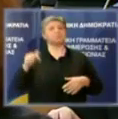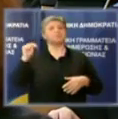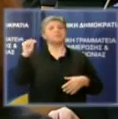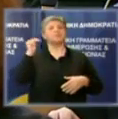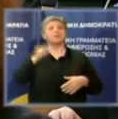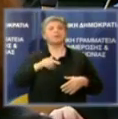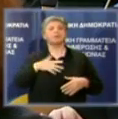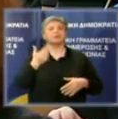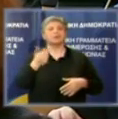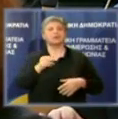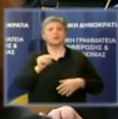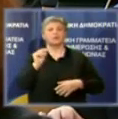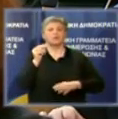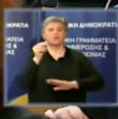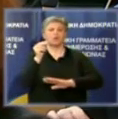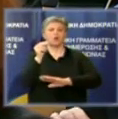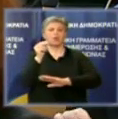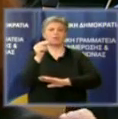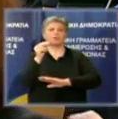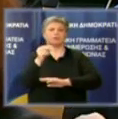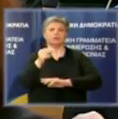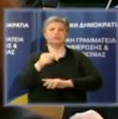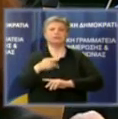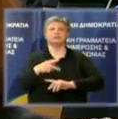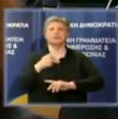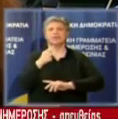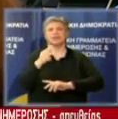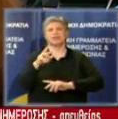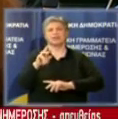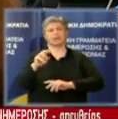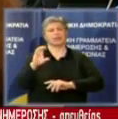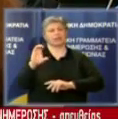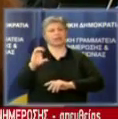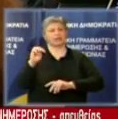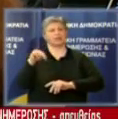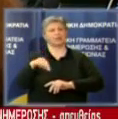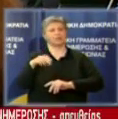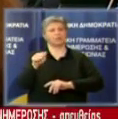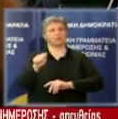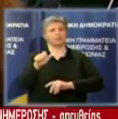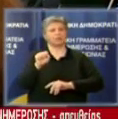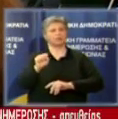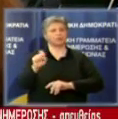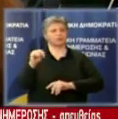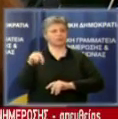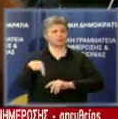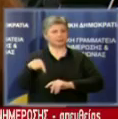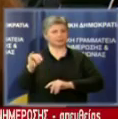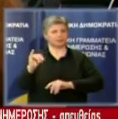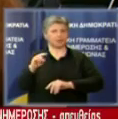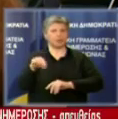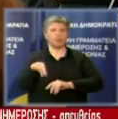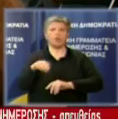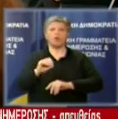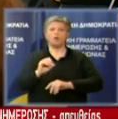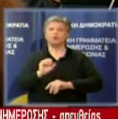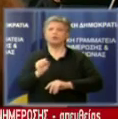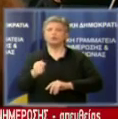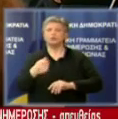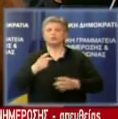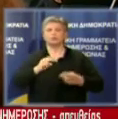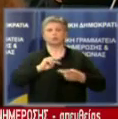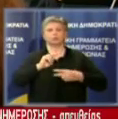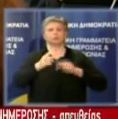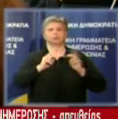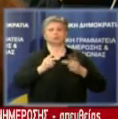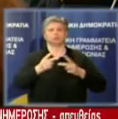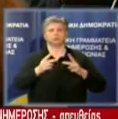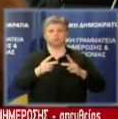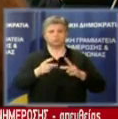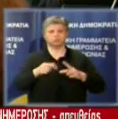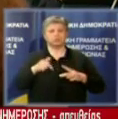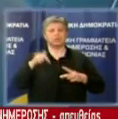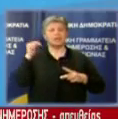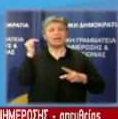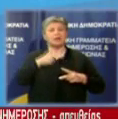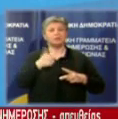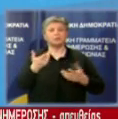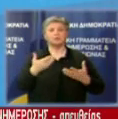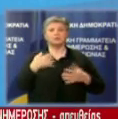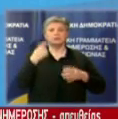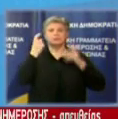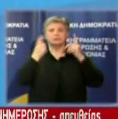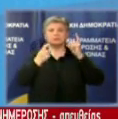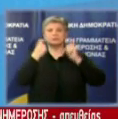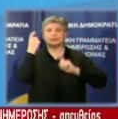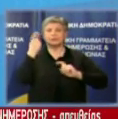συμπεριλάβει τελικά στις γενικότερες ρυθμίσεις και αυτές τις συντάξεις και των βουλευτών και των εκπροσώπων της τοπικής αυτοδιοίκησης.